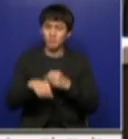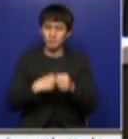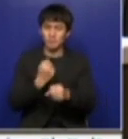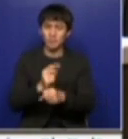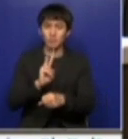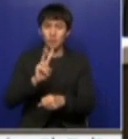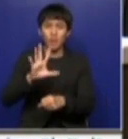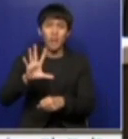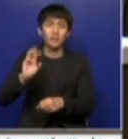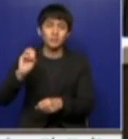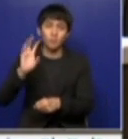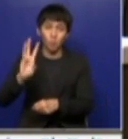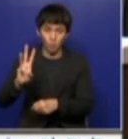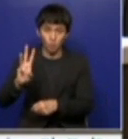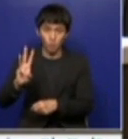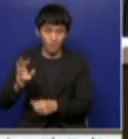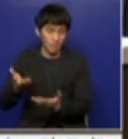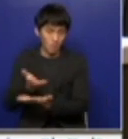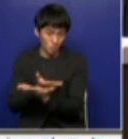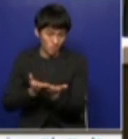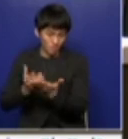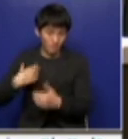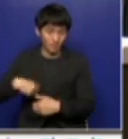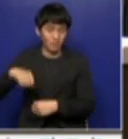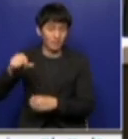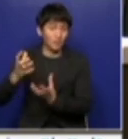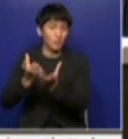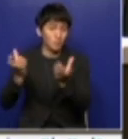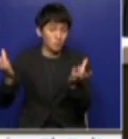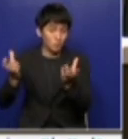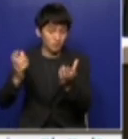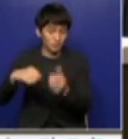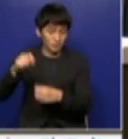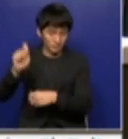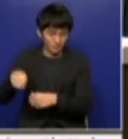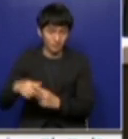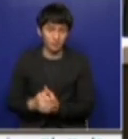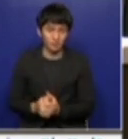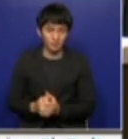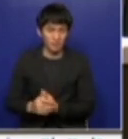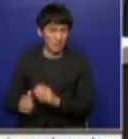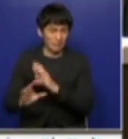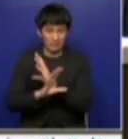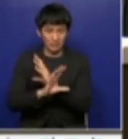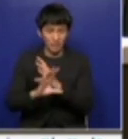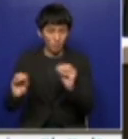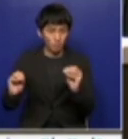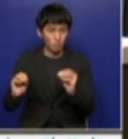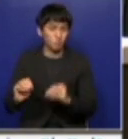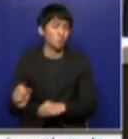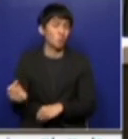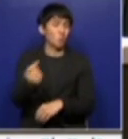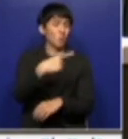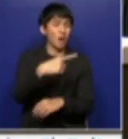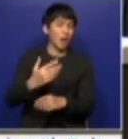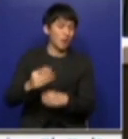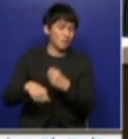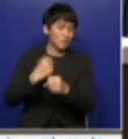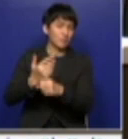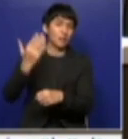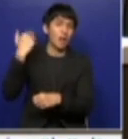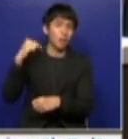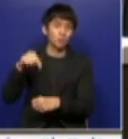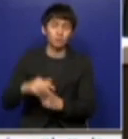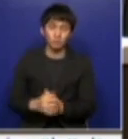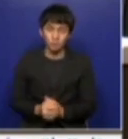2556นะครับที่มีคำไม่ใช้สารเริ่มนูนและสงบมากกว่านั้นเยอะเลยครับมีแต่ท่าน